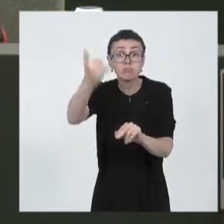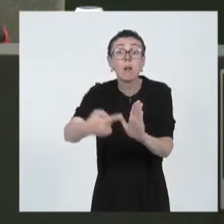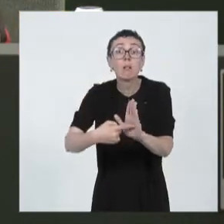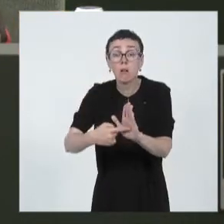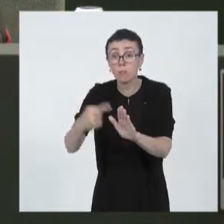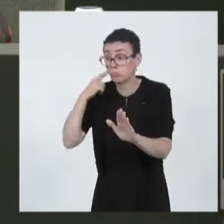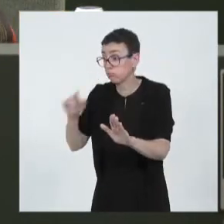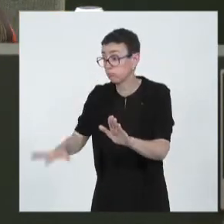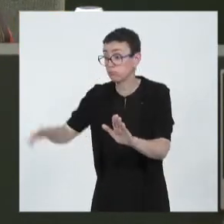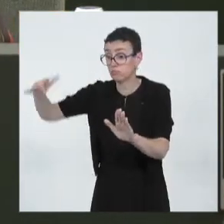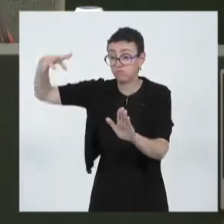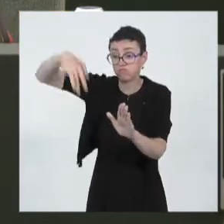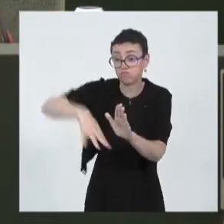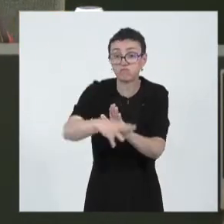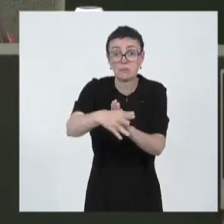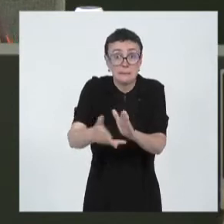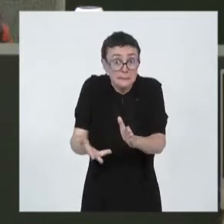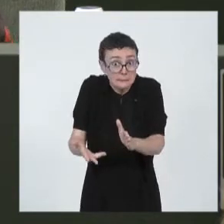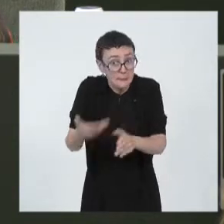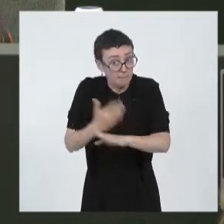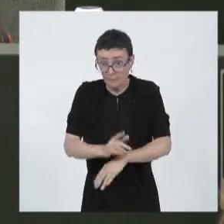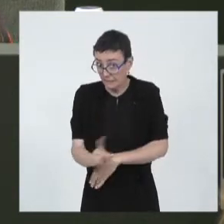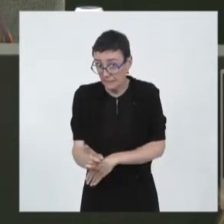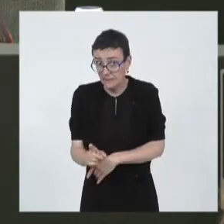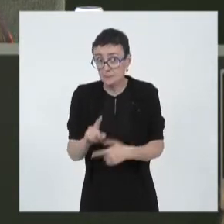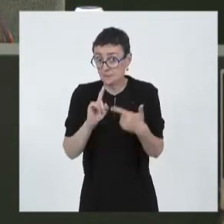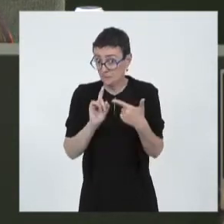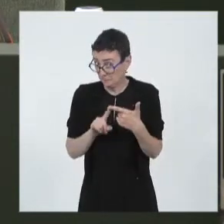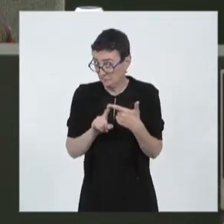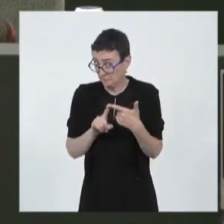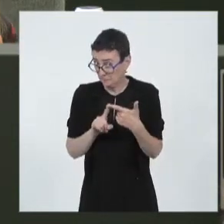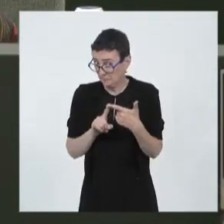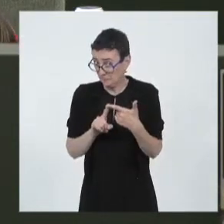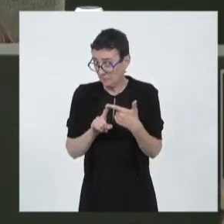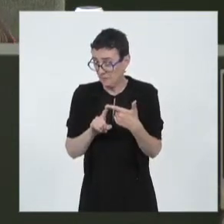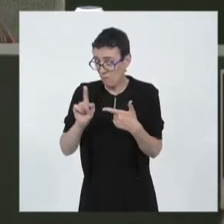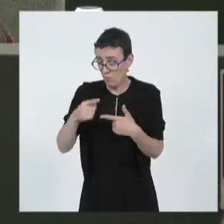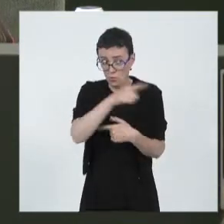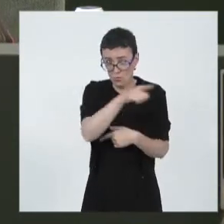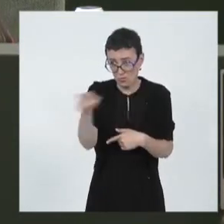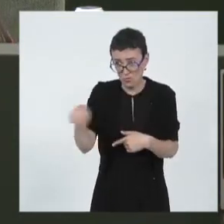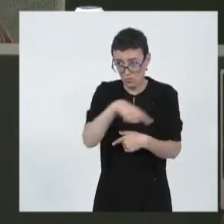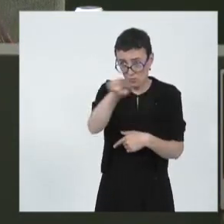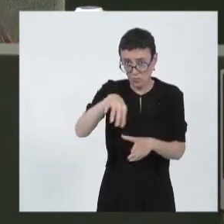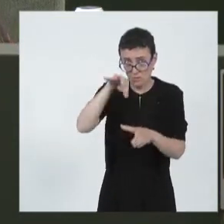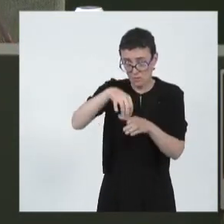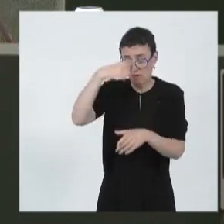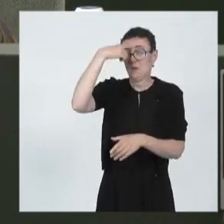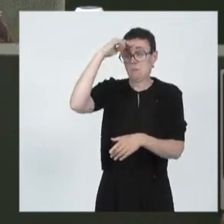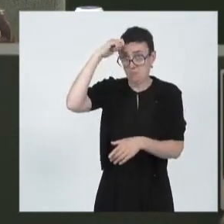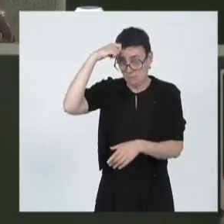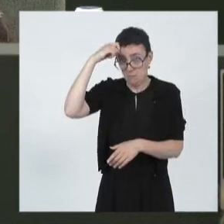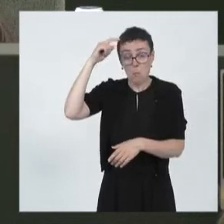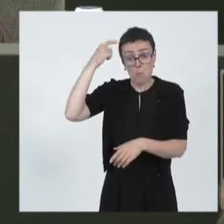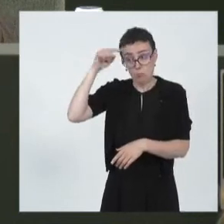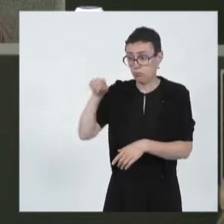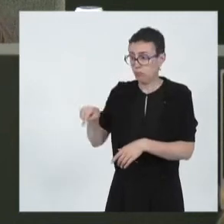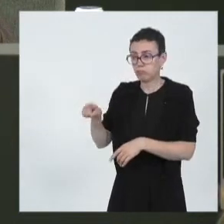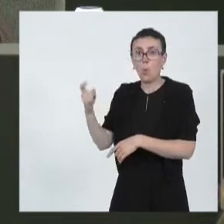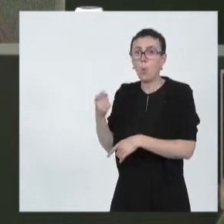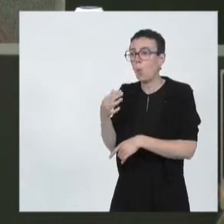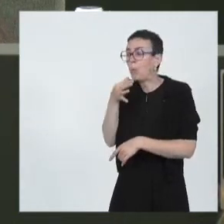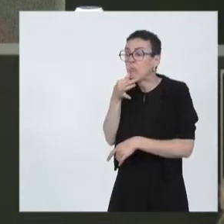le faire. Donc gardons cela à l'esprit pour effectivement arriver à éviter les rejets d'eau usée vers le milieu naturel